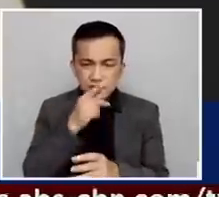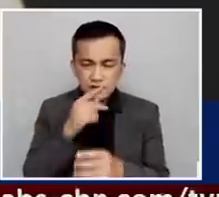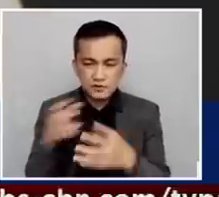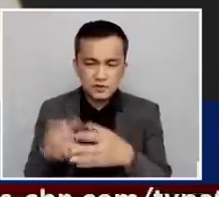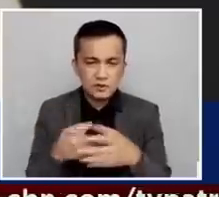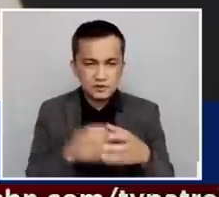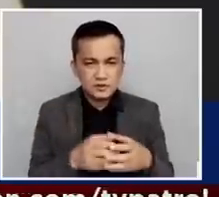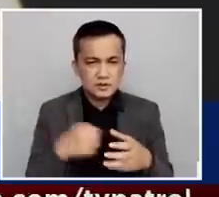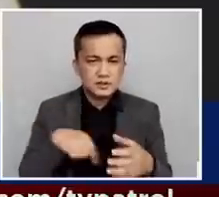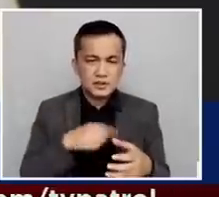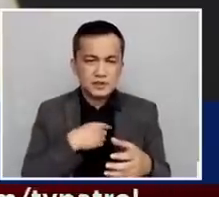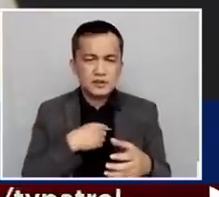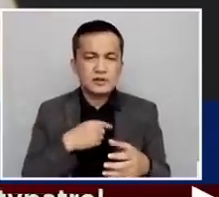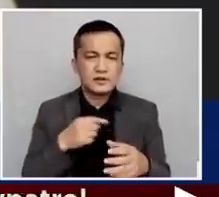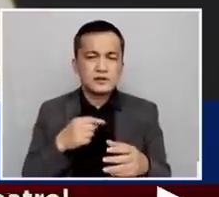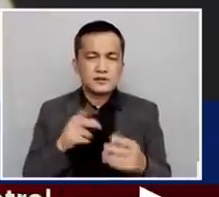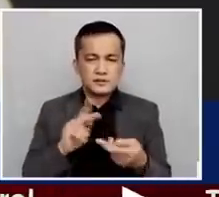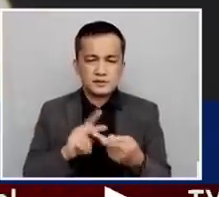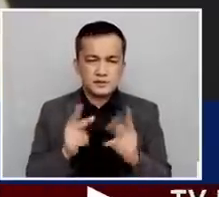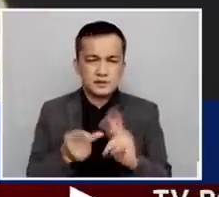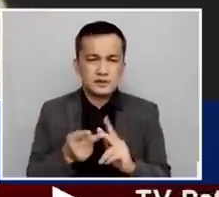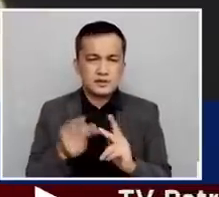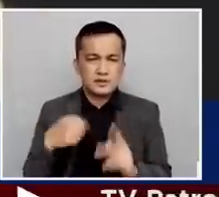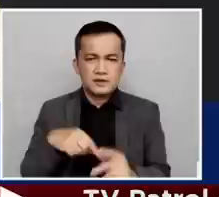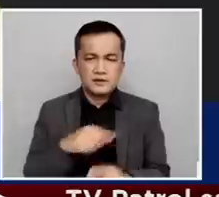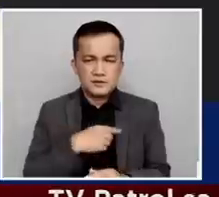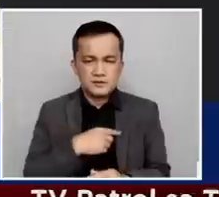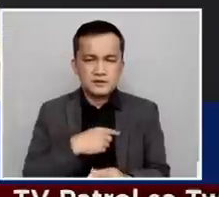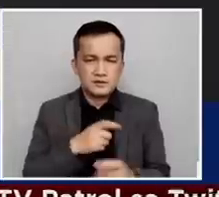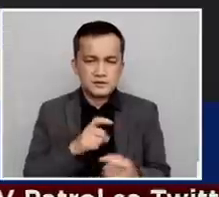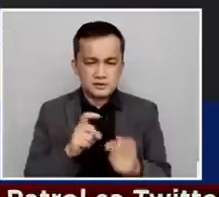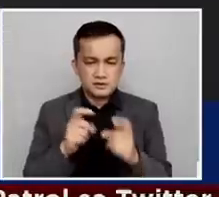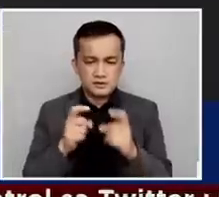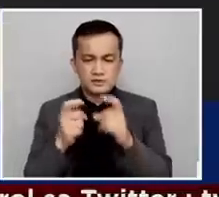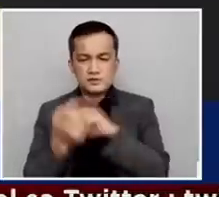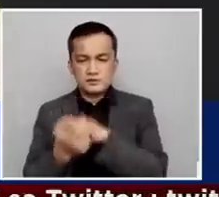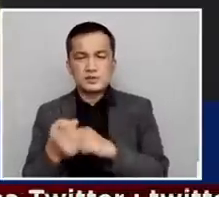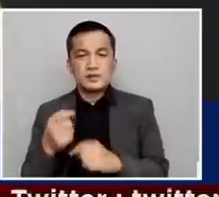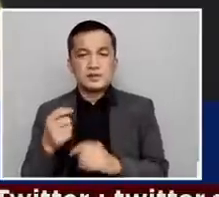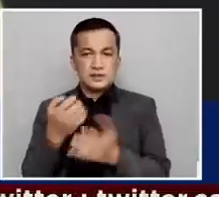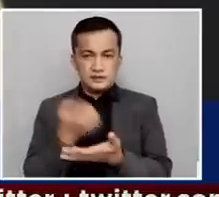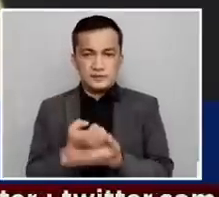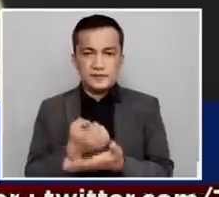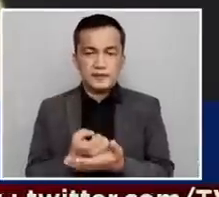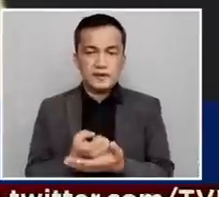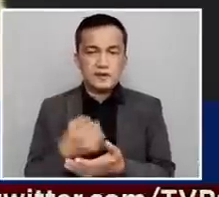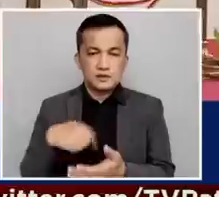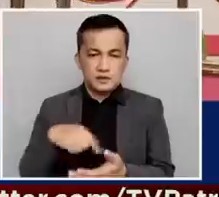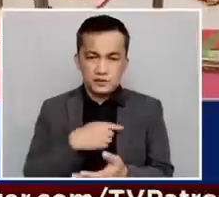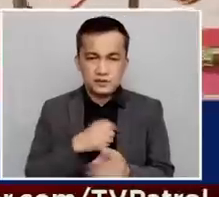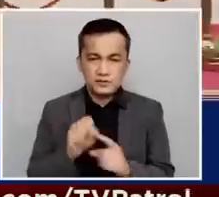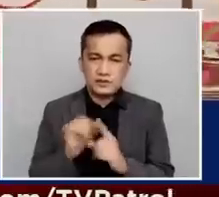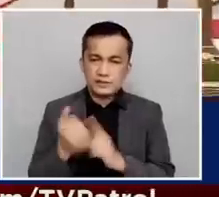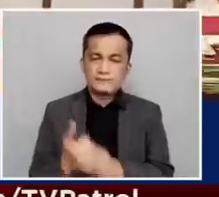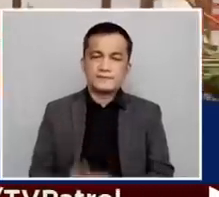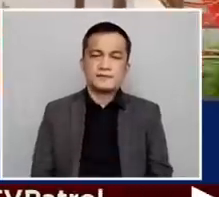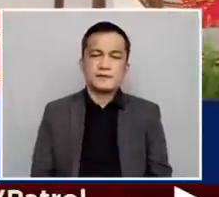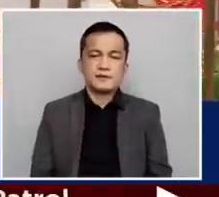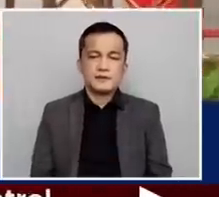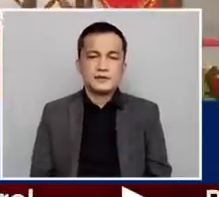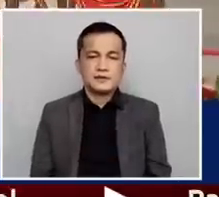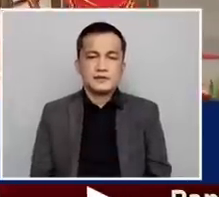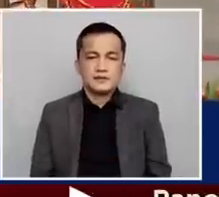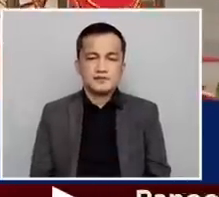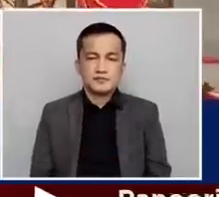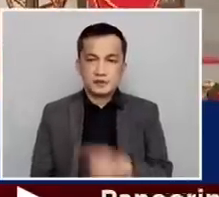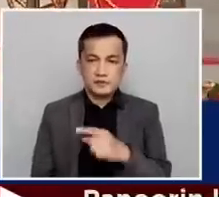our partners in our transformation of our economy and of our society. Dahil,